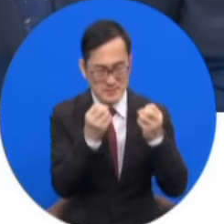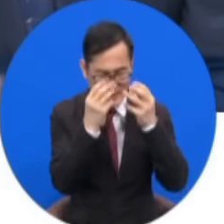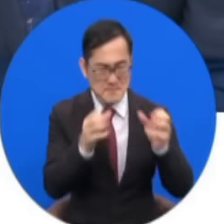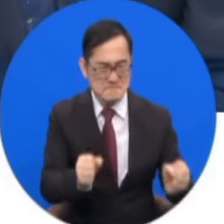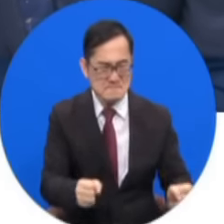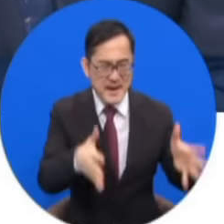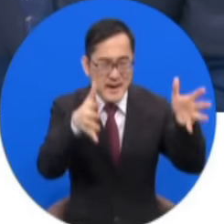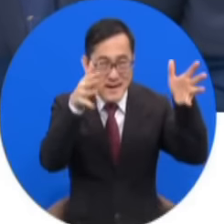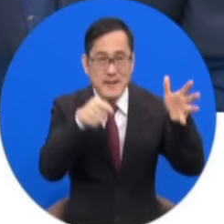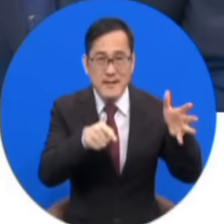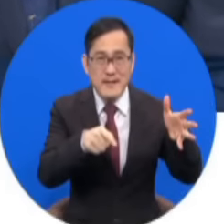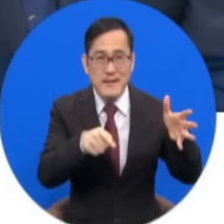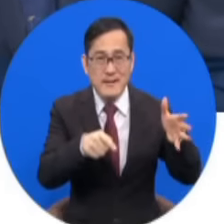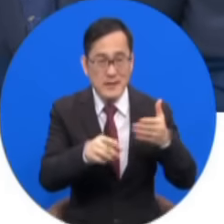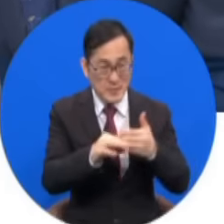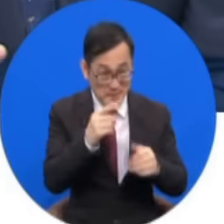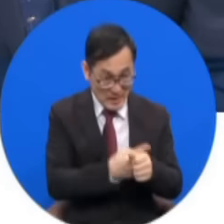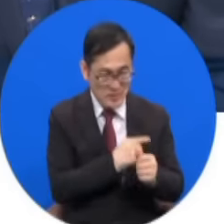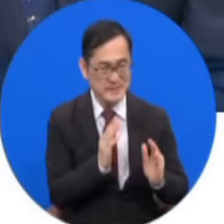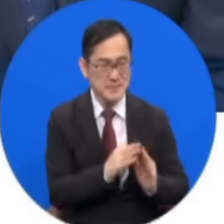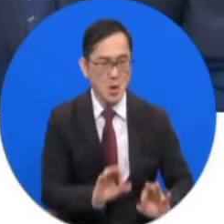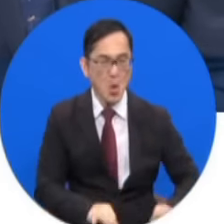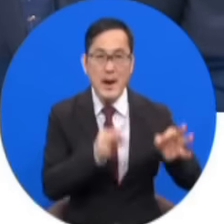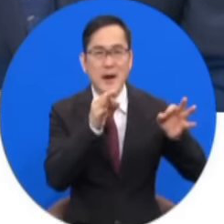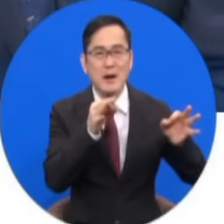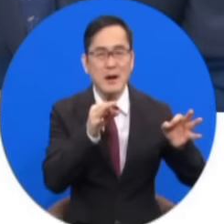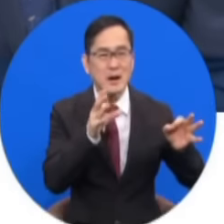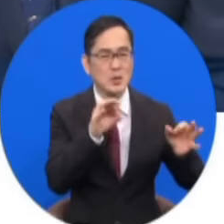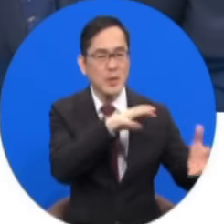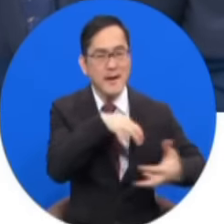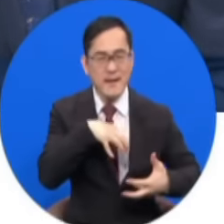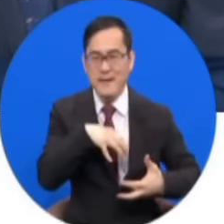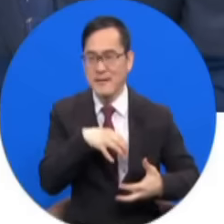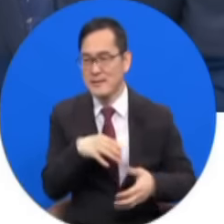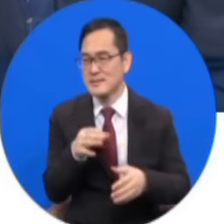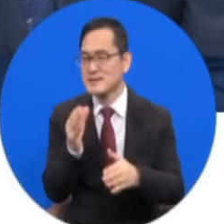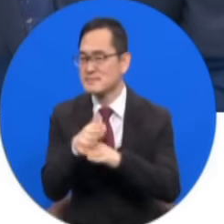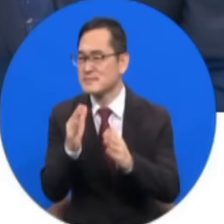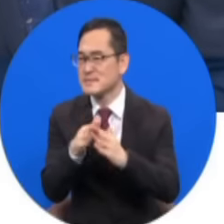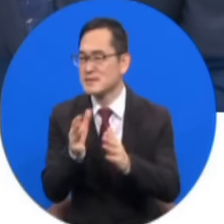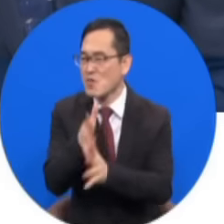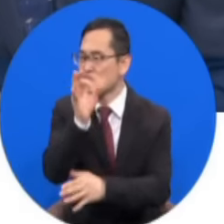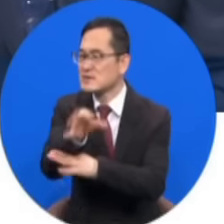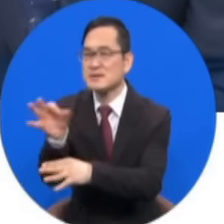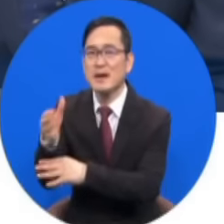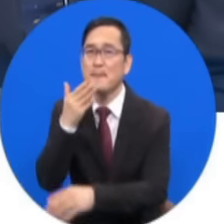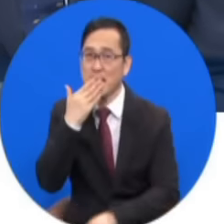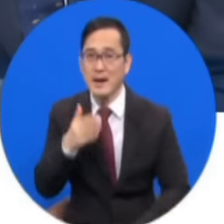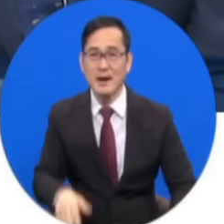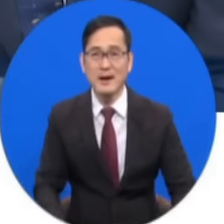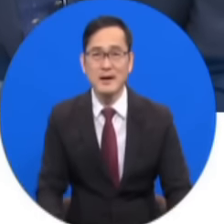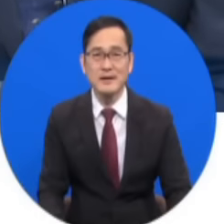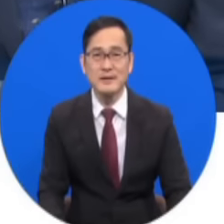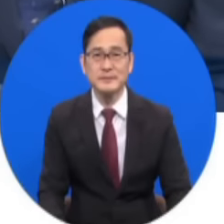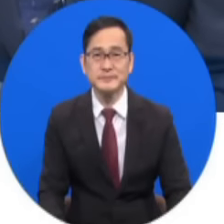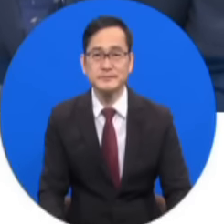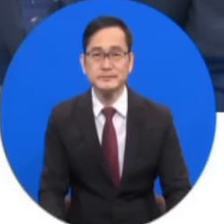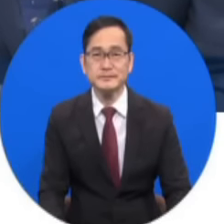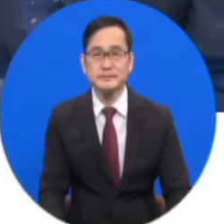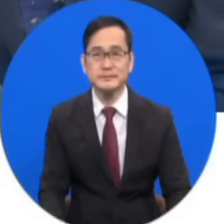땅에 갑자기 가치 상승을 해서 그걸 계기로 해서 다른 부동산 투자로 이어지는 경우도 많고요 그래서 지금 어